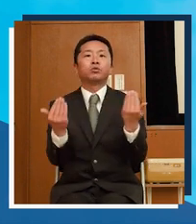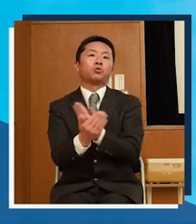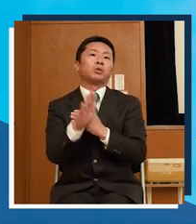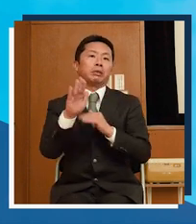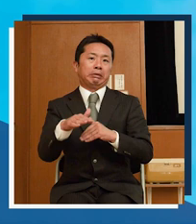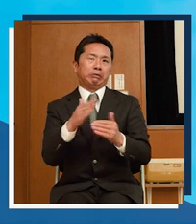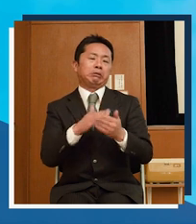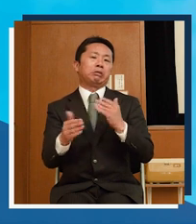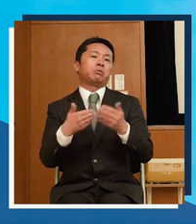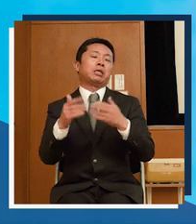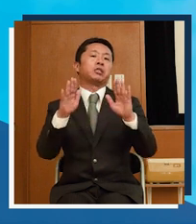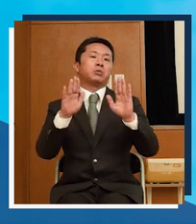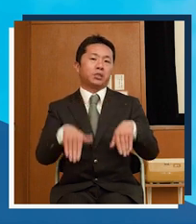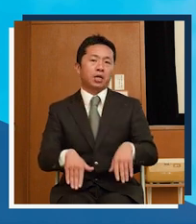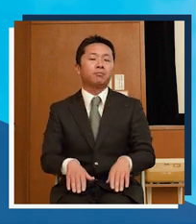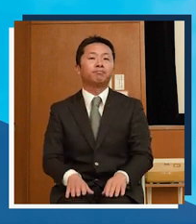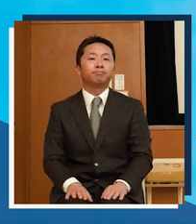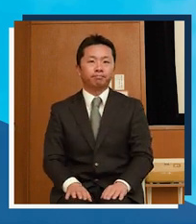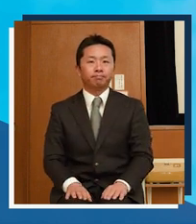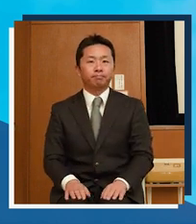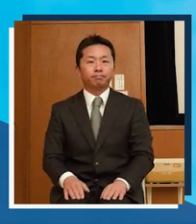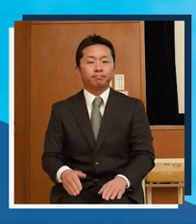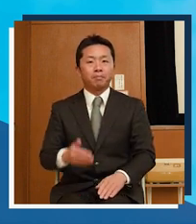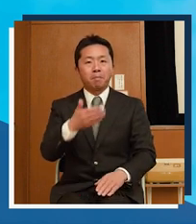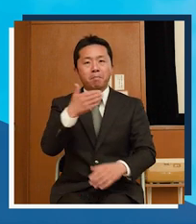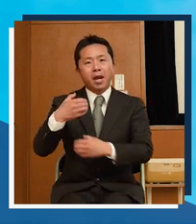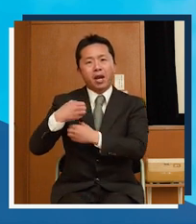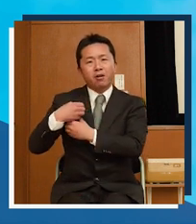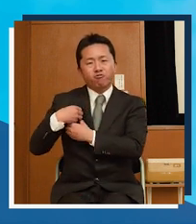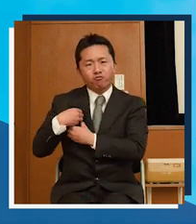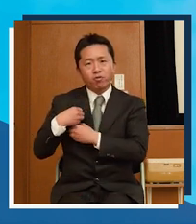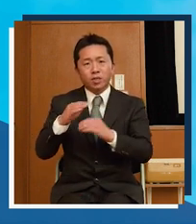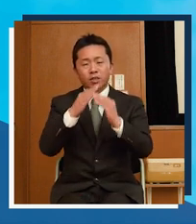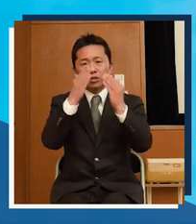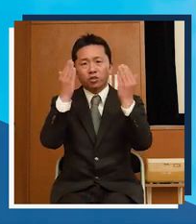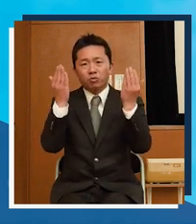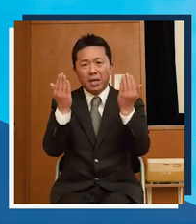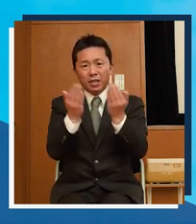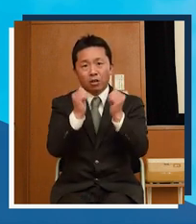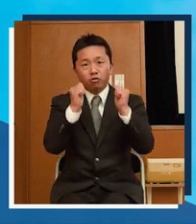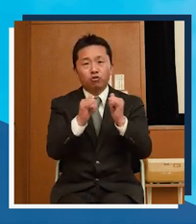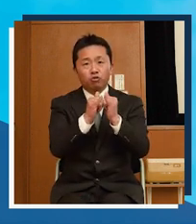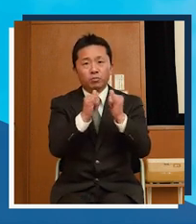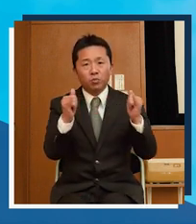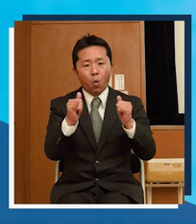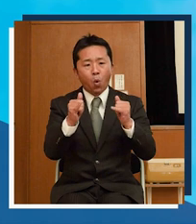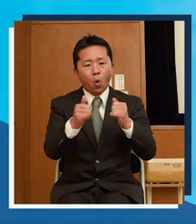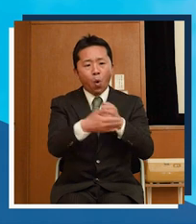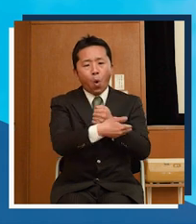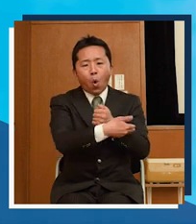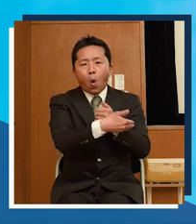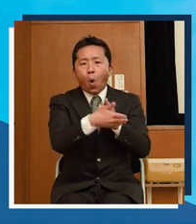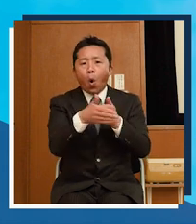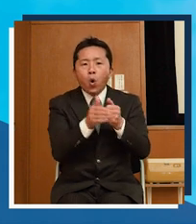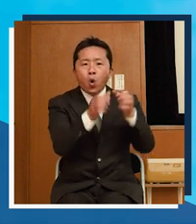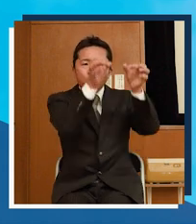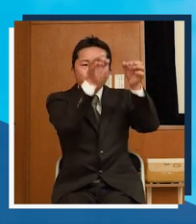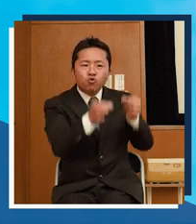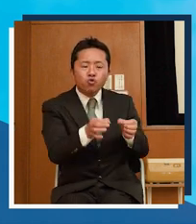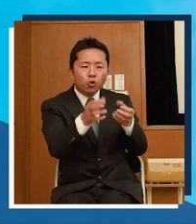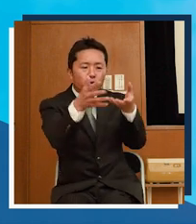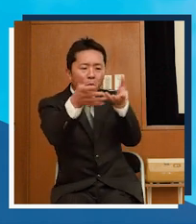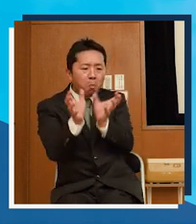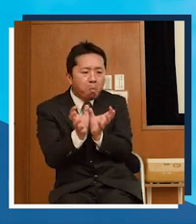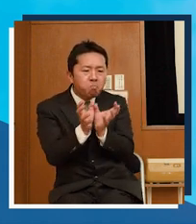ます沖縄に上陸した米軍は住民を全ての住民を捕虜収容所に一旦隔離をし一